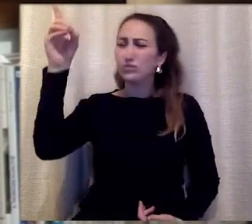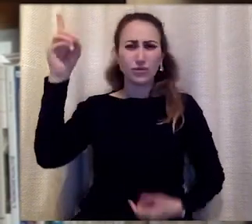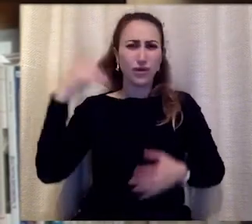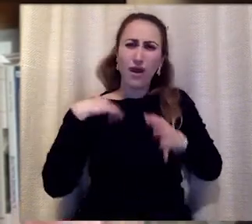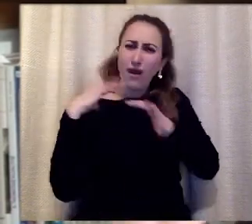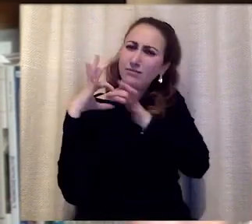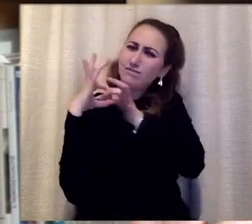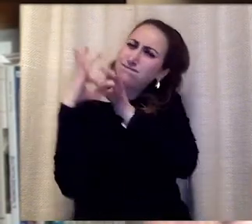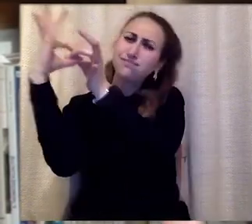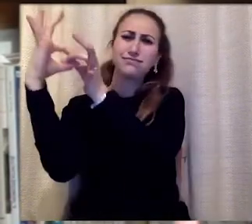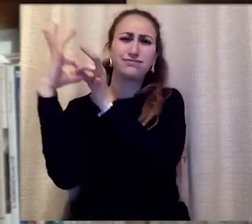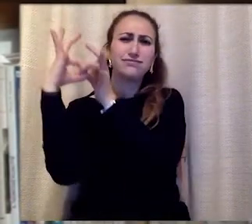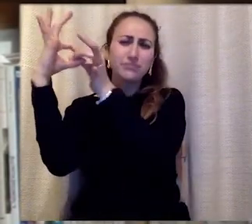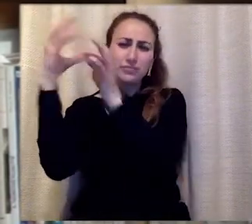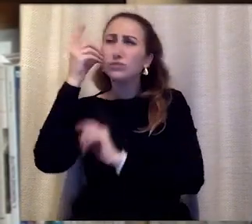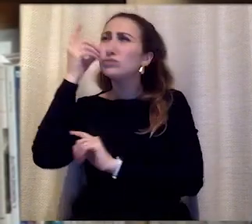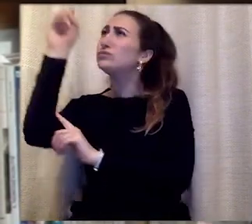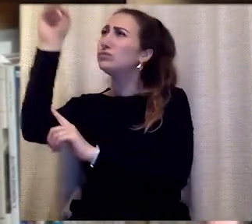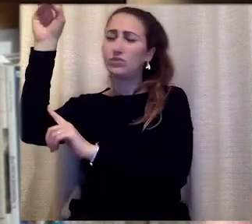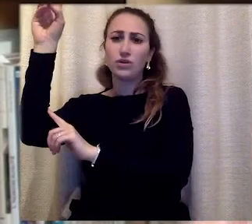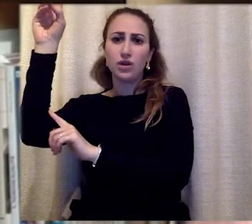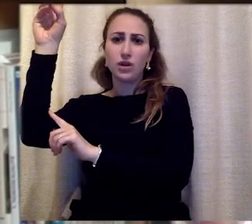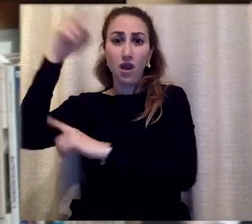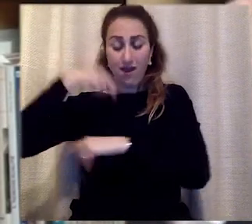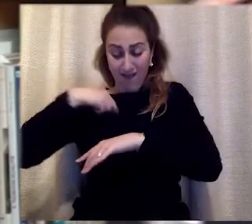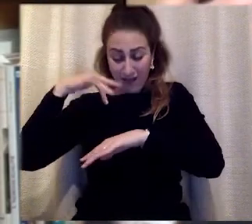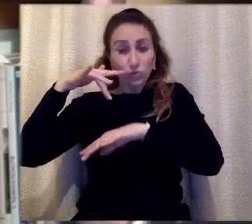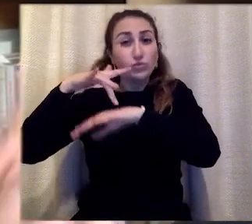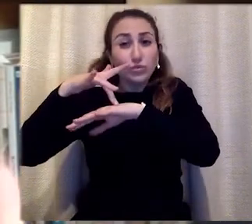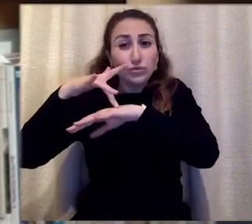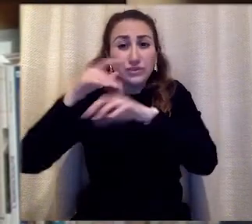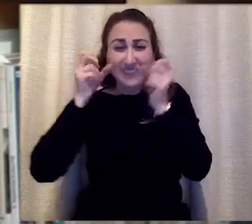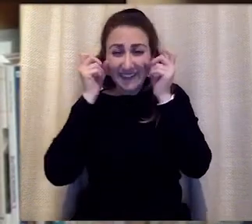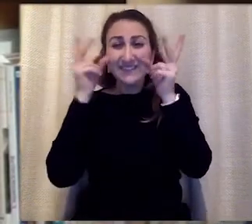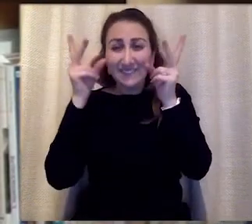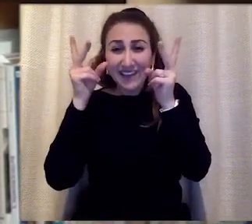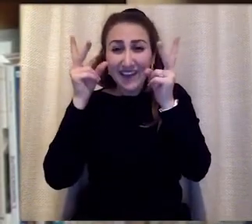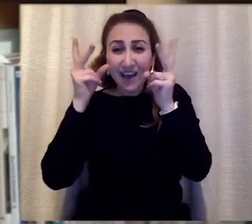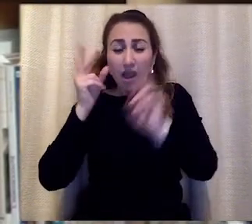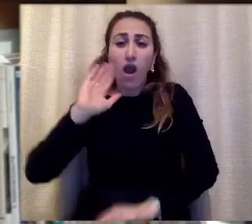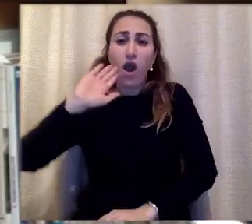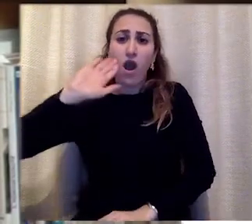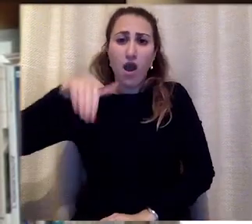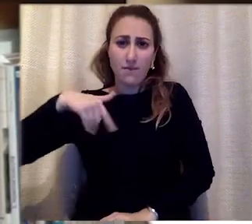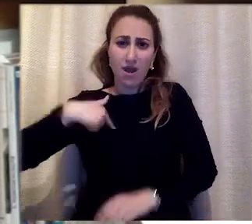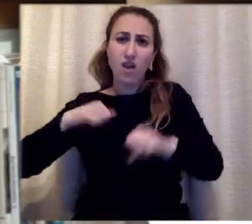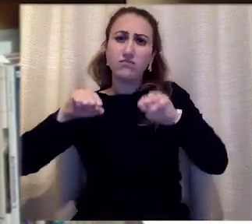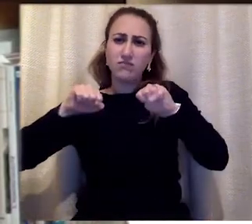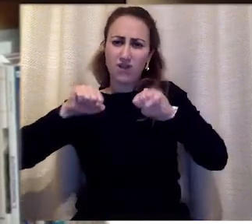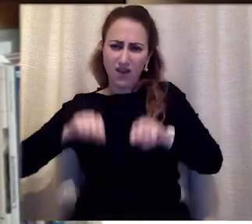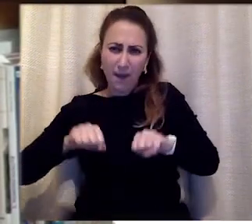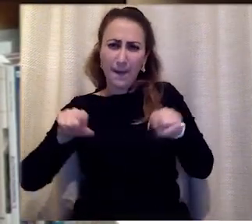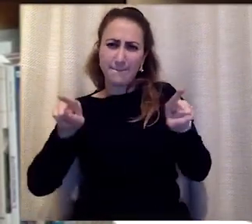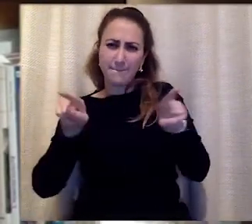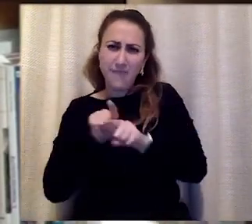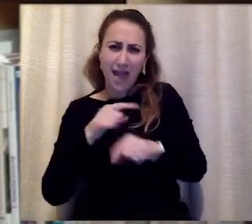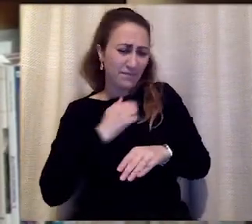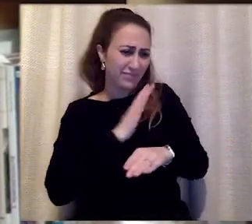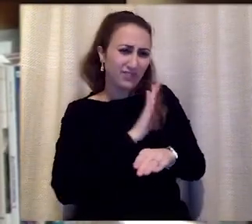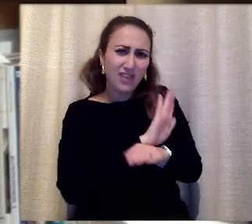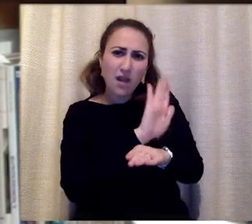c'est que lorsque nous vivons cela, alors nous pouvons le partager avec d'autres. Alors nous pouvons être source